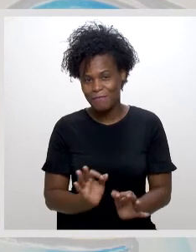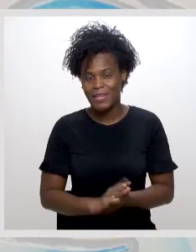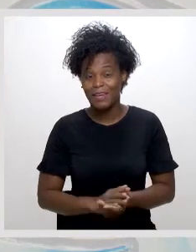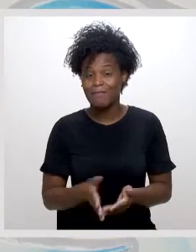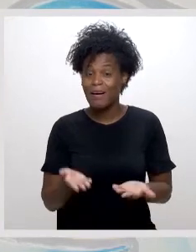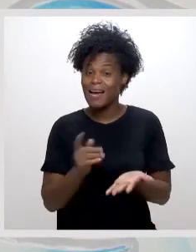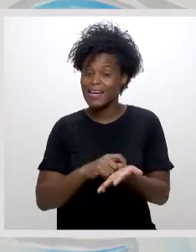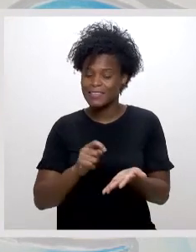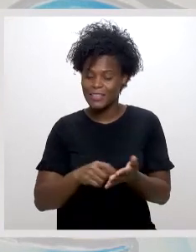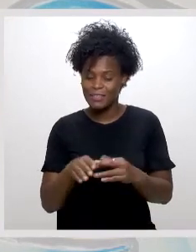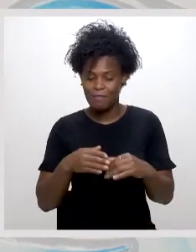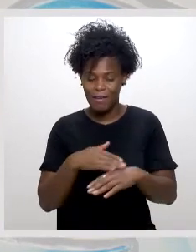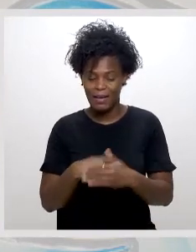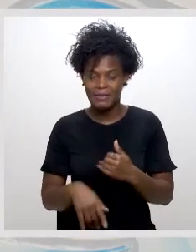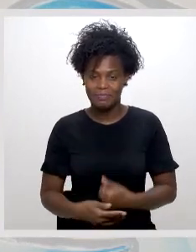des exercices.